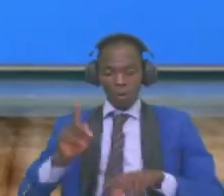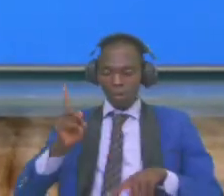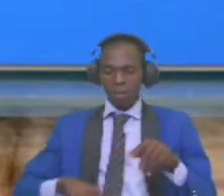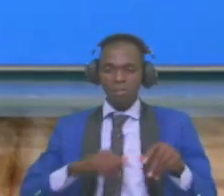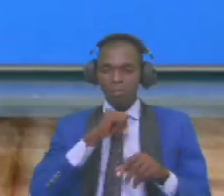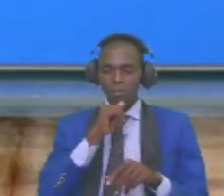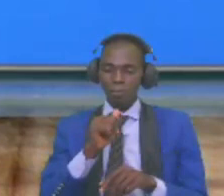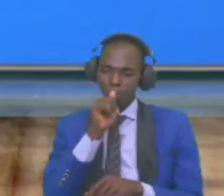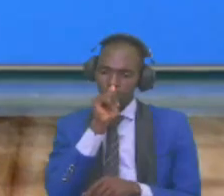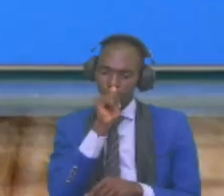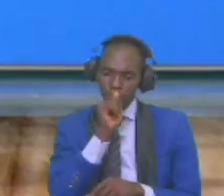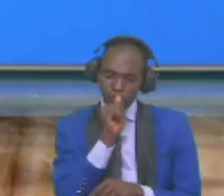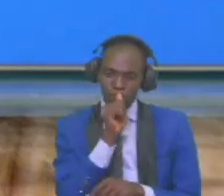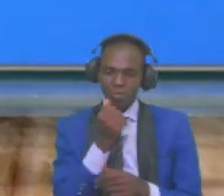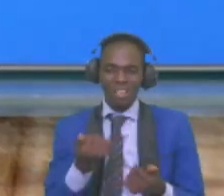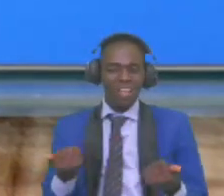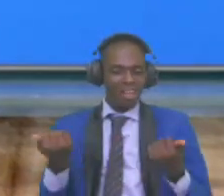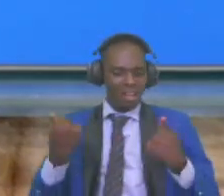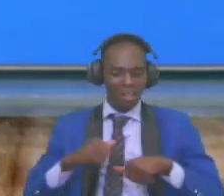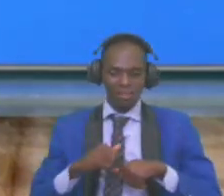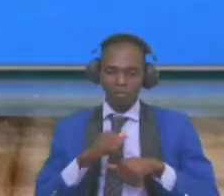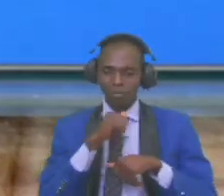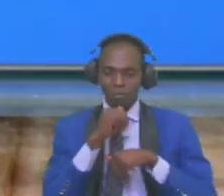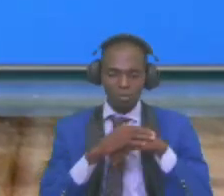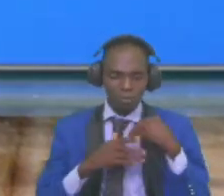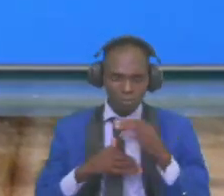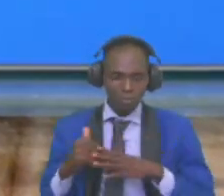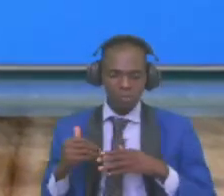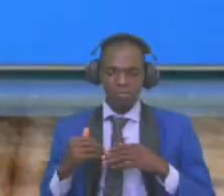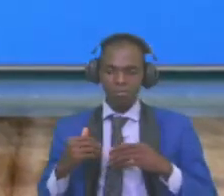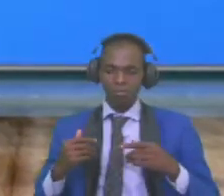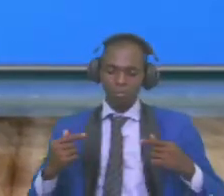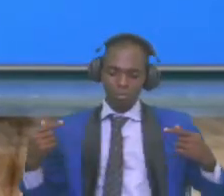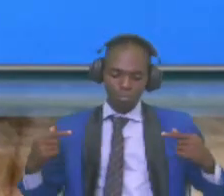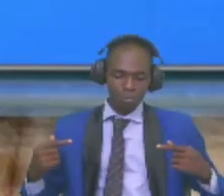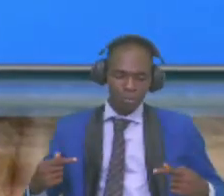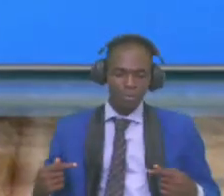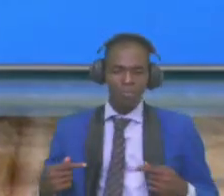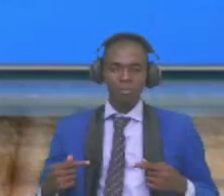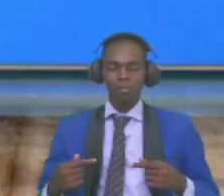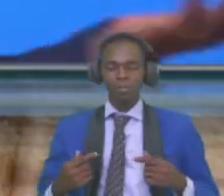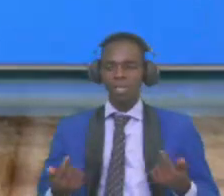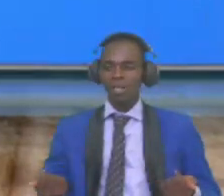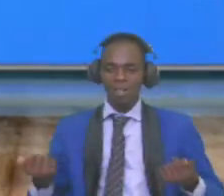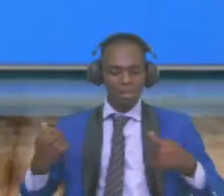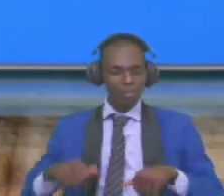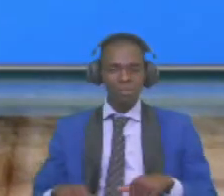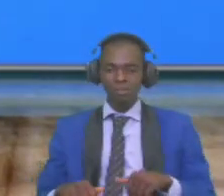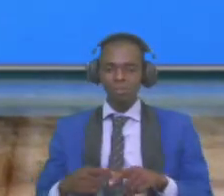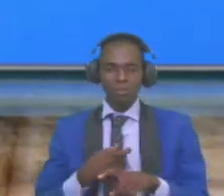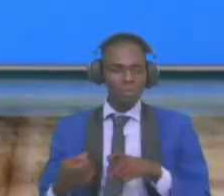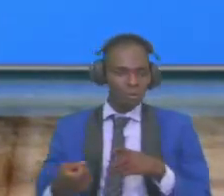supporter un effort une douleur une attraction une